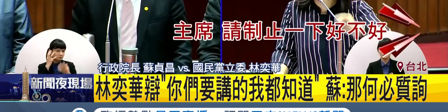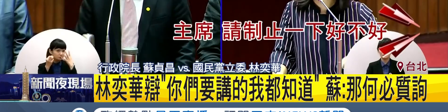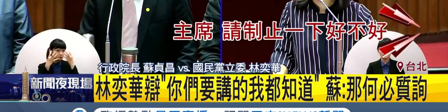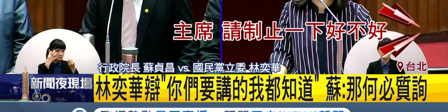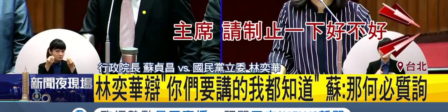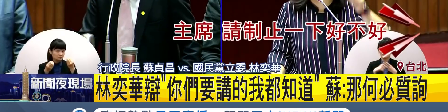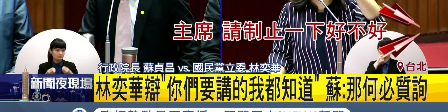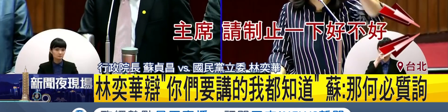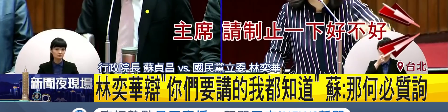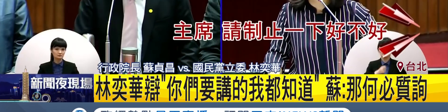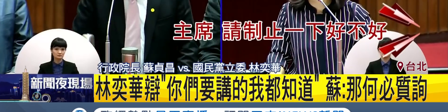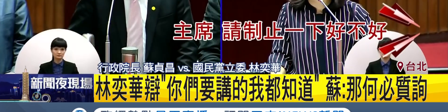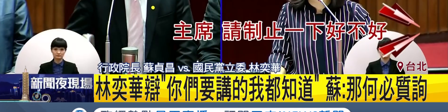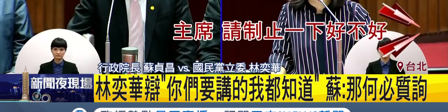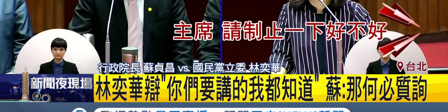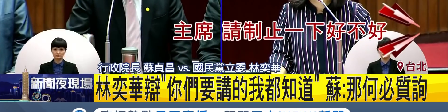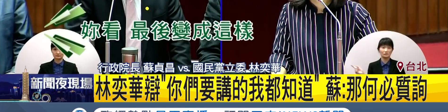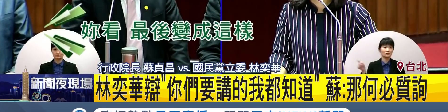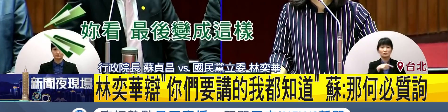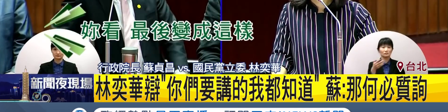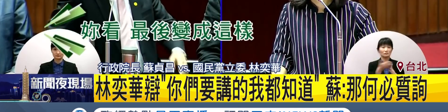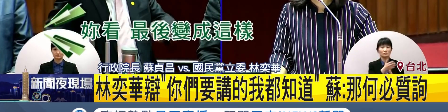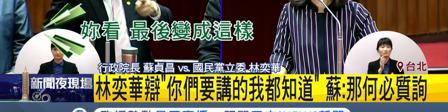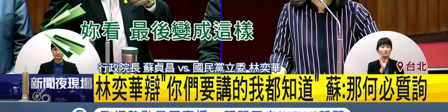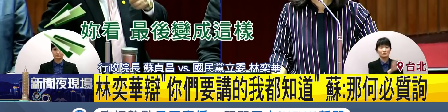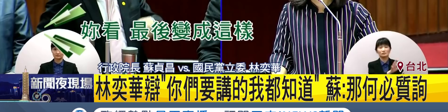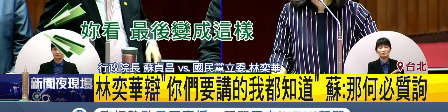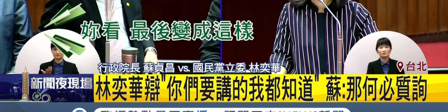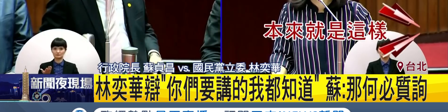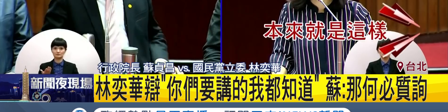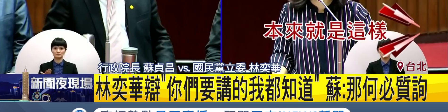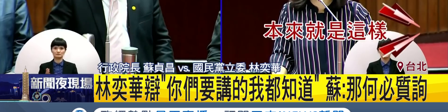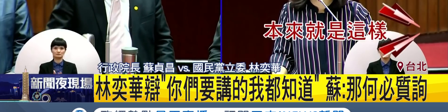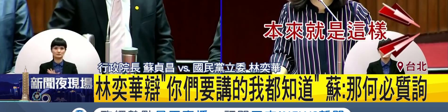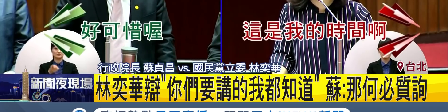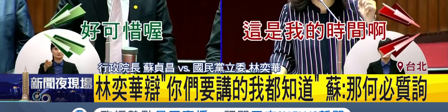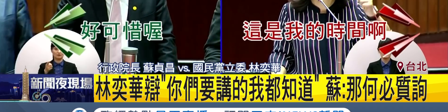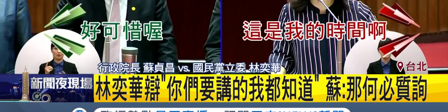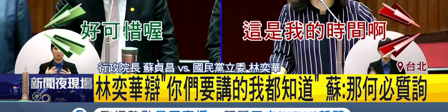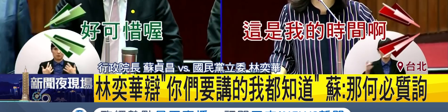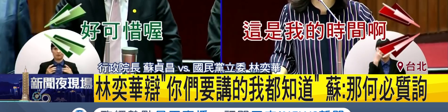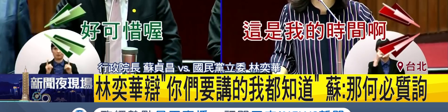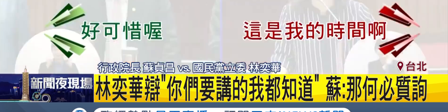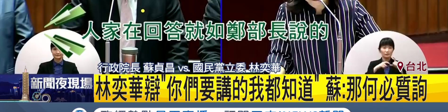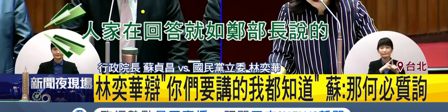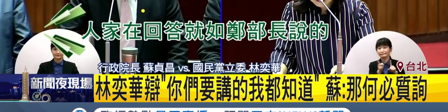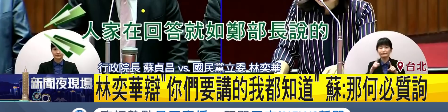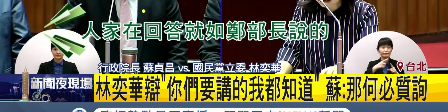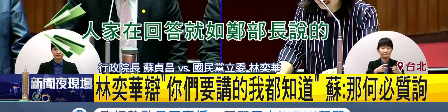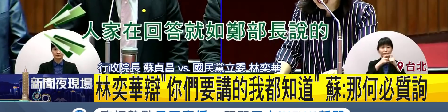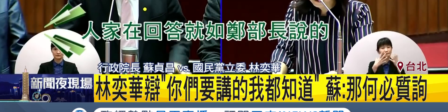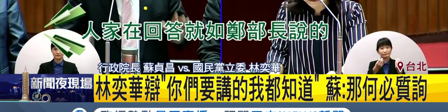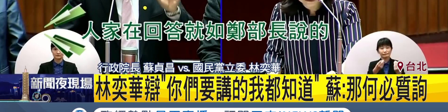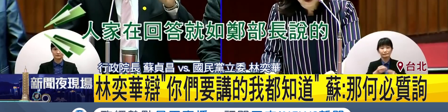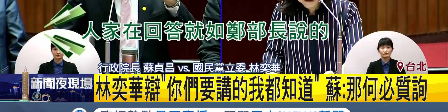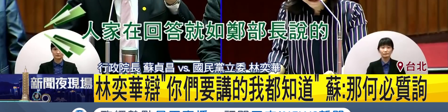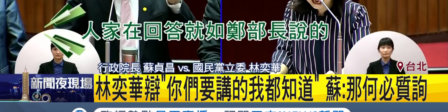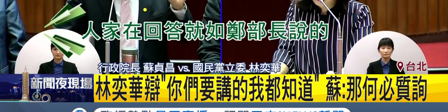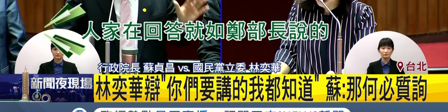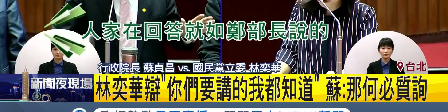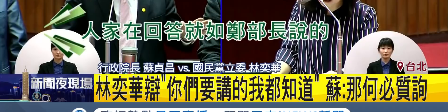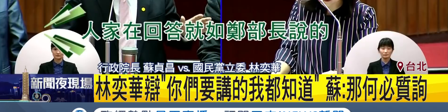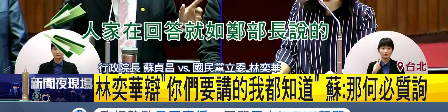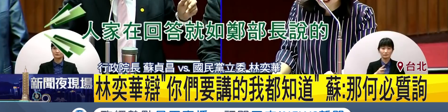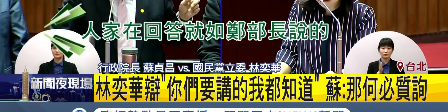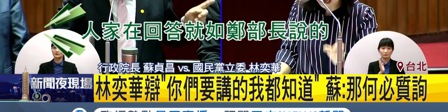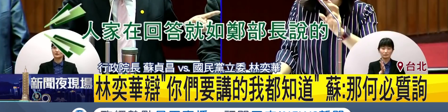席，请制止一下好不好？ 你看最后变成这样， 反正就是这样，这是我的时间呢、啊、 人家 再来，我要请问一下，